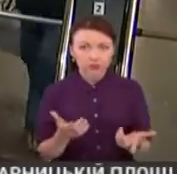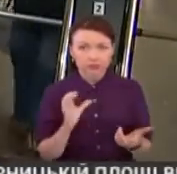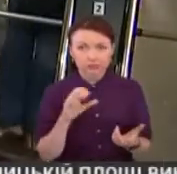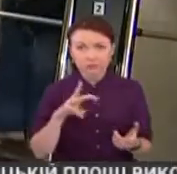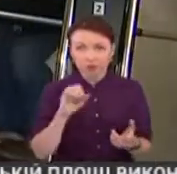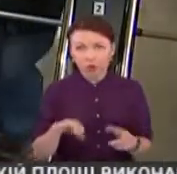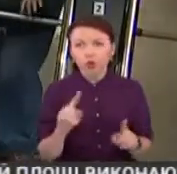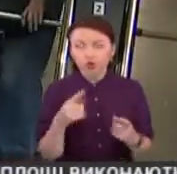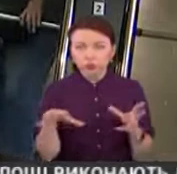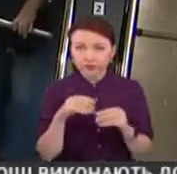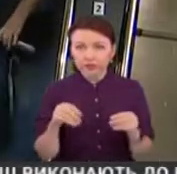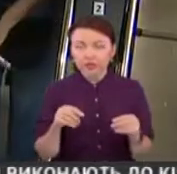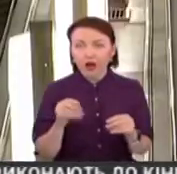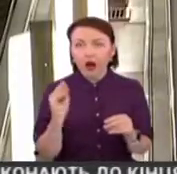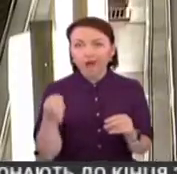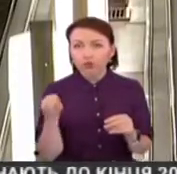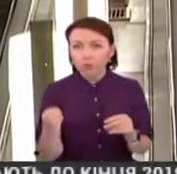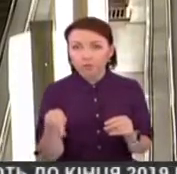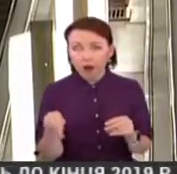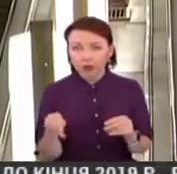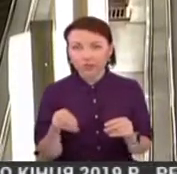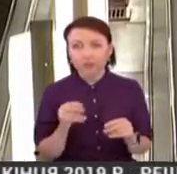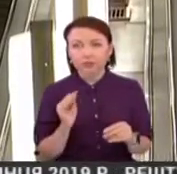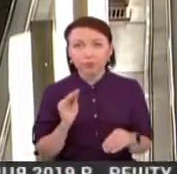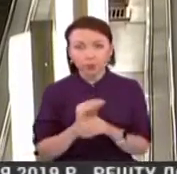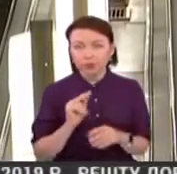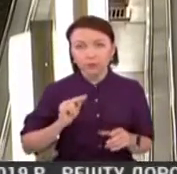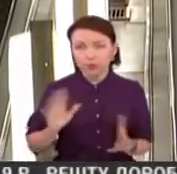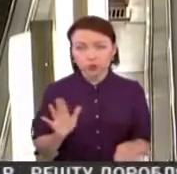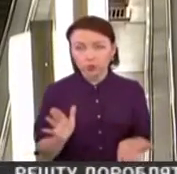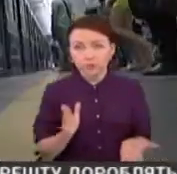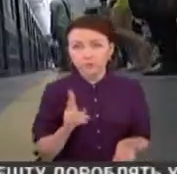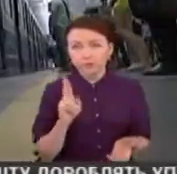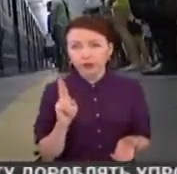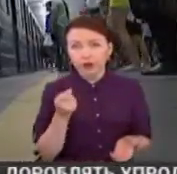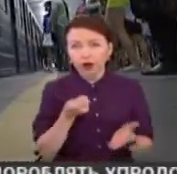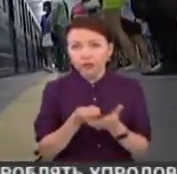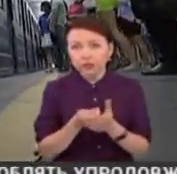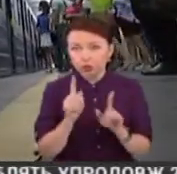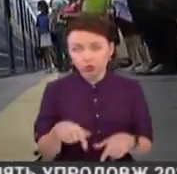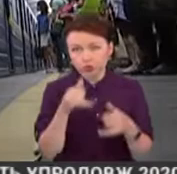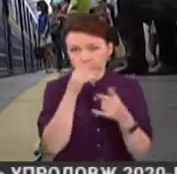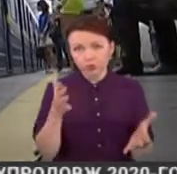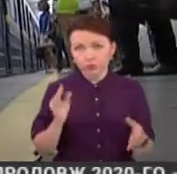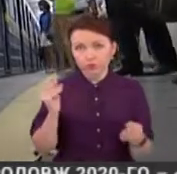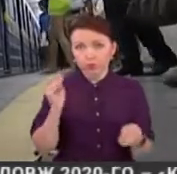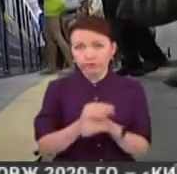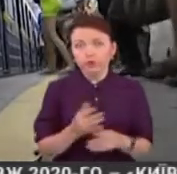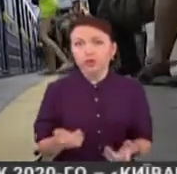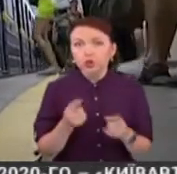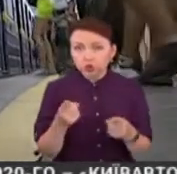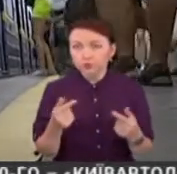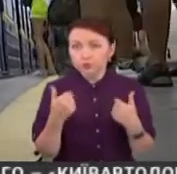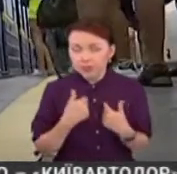всі автомати для поповнення безконтактної не працюють і в касах теж не можна її поповнити? Чому